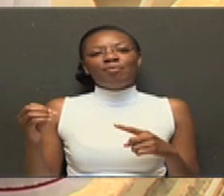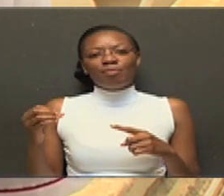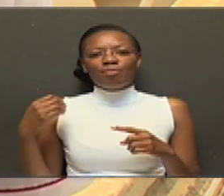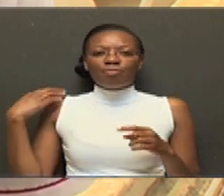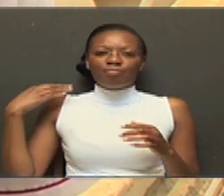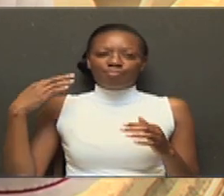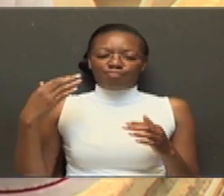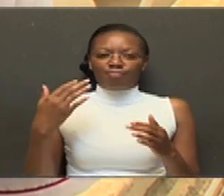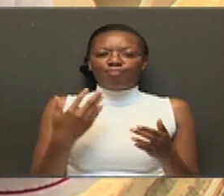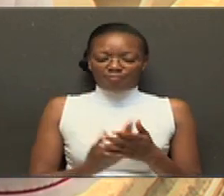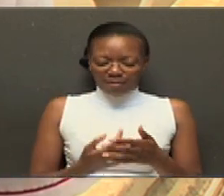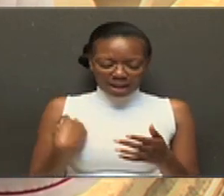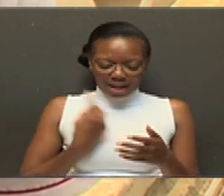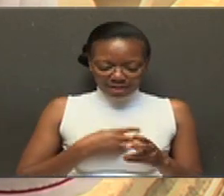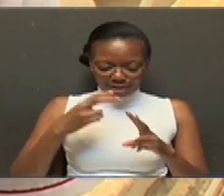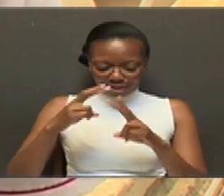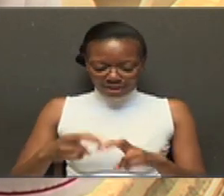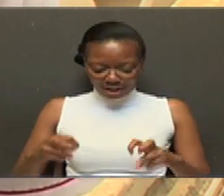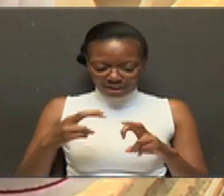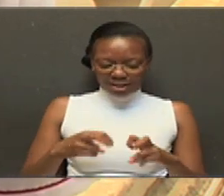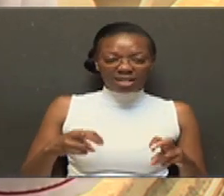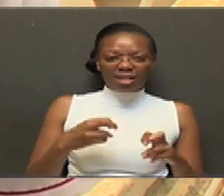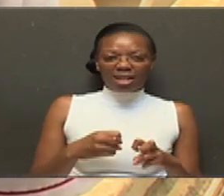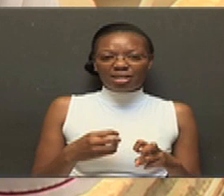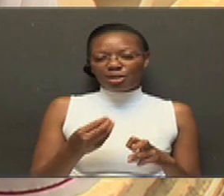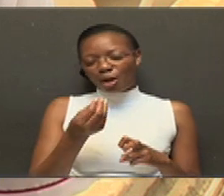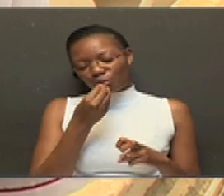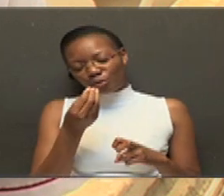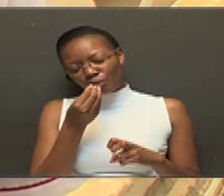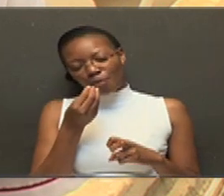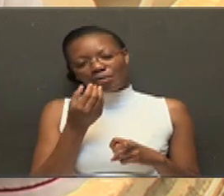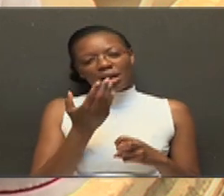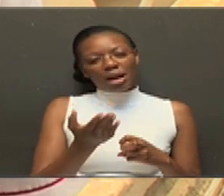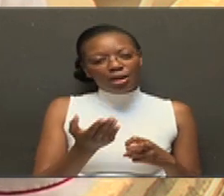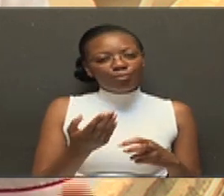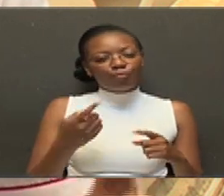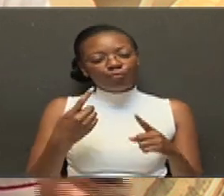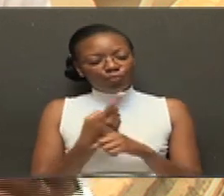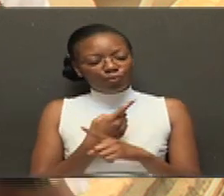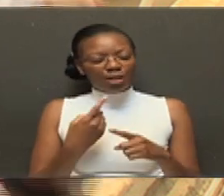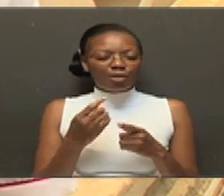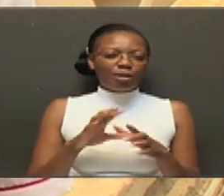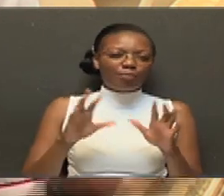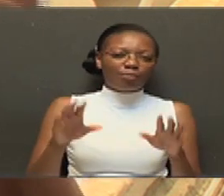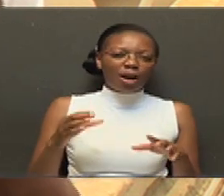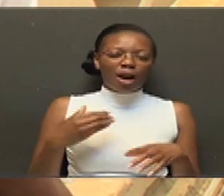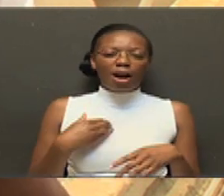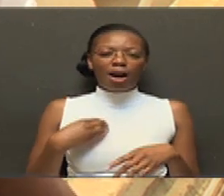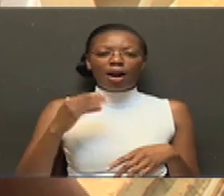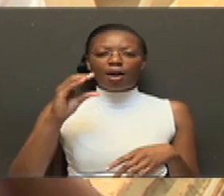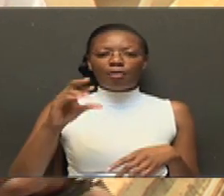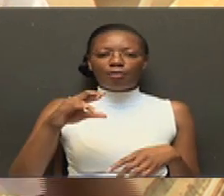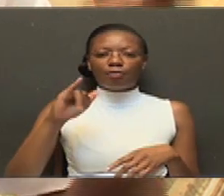tukifanya utafiti wa edible insects. Na hizi ni kuanzia crickets hawa